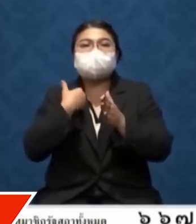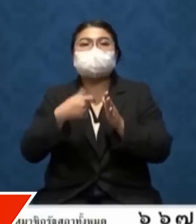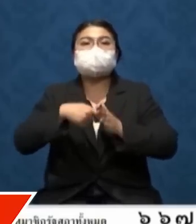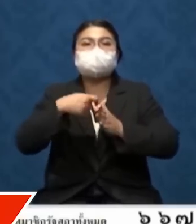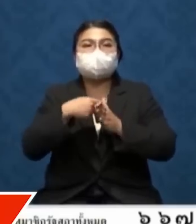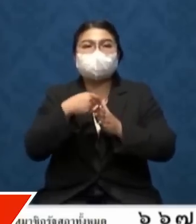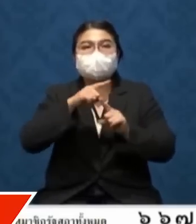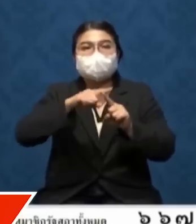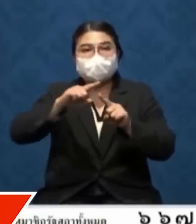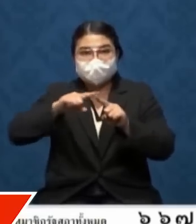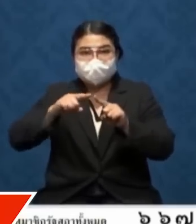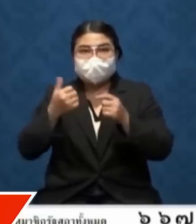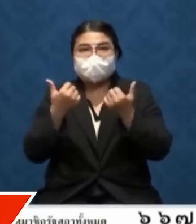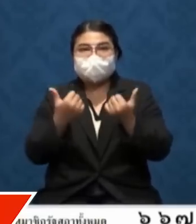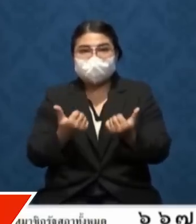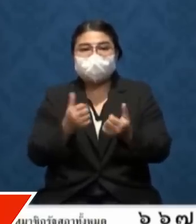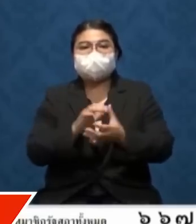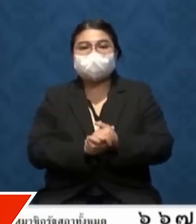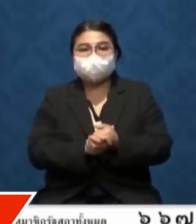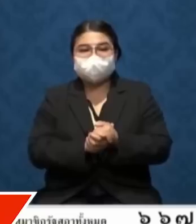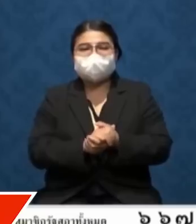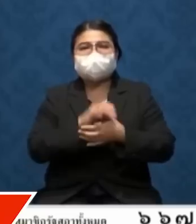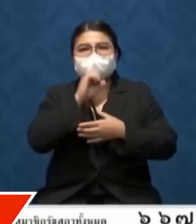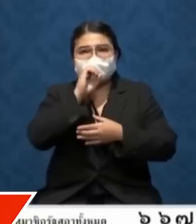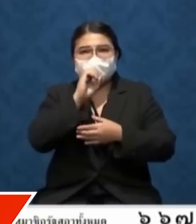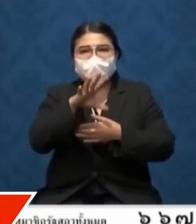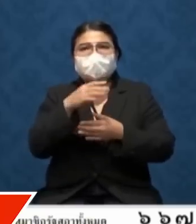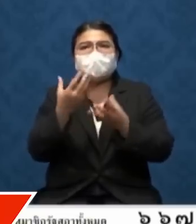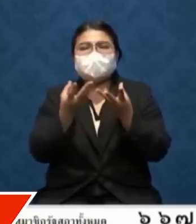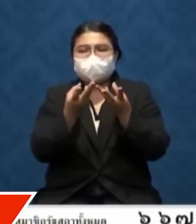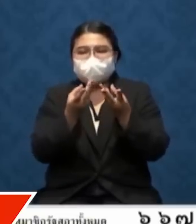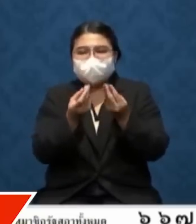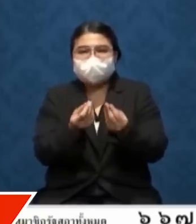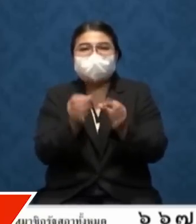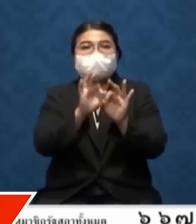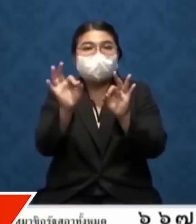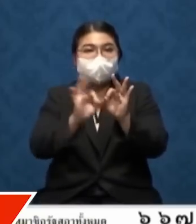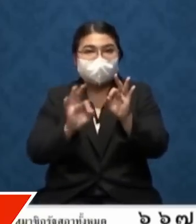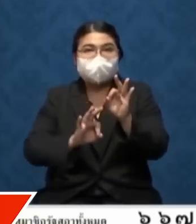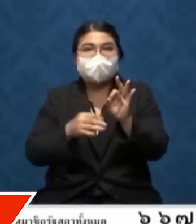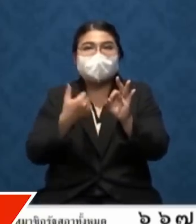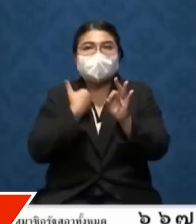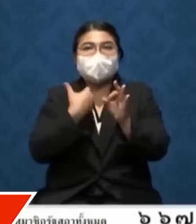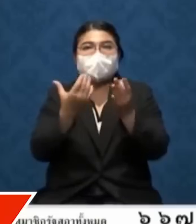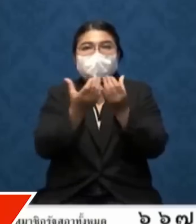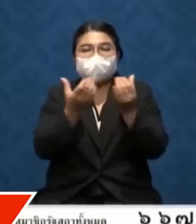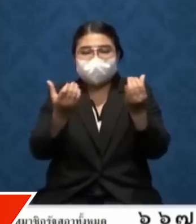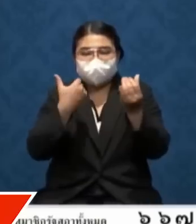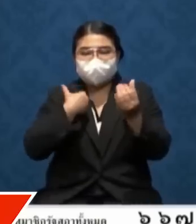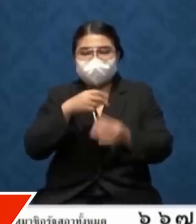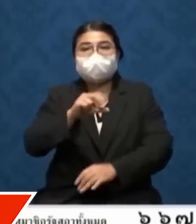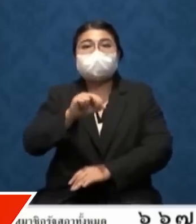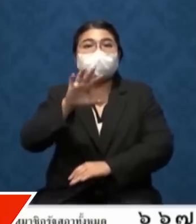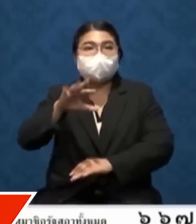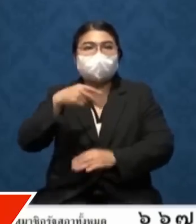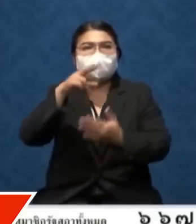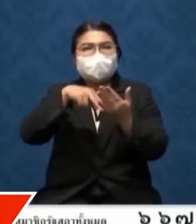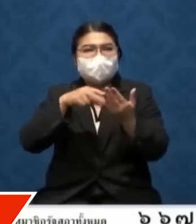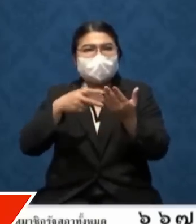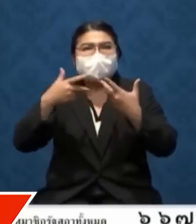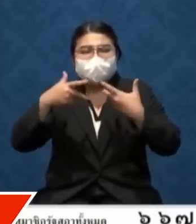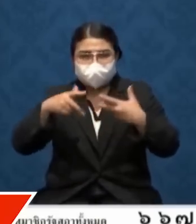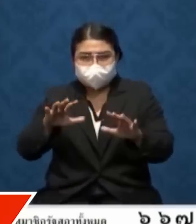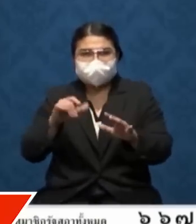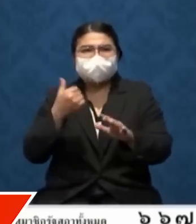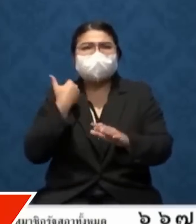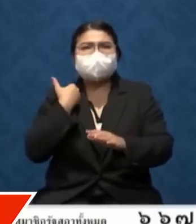ร่างพรบดีผมก็อ่านร่ายเอีดว รฐธนันมาต 35 นึเขีนอยัไรเอากาบรหกประกฎวามีทั้งหม